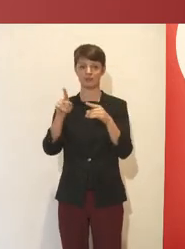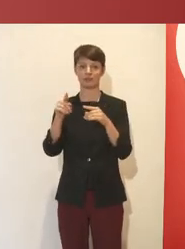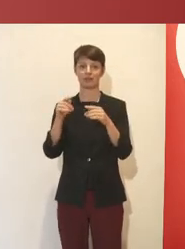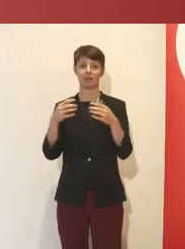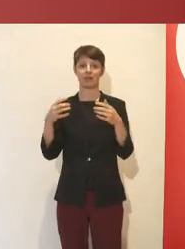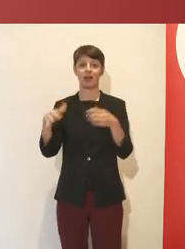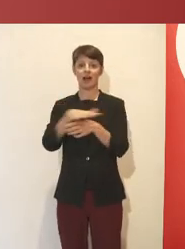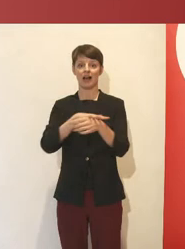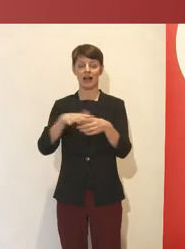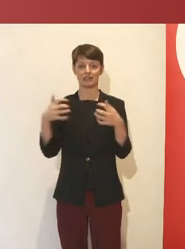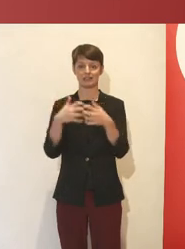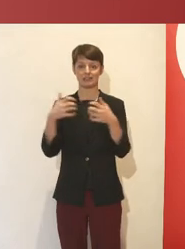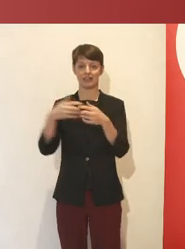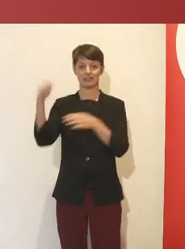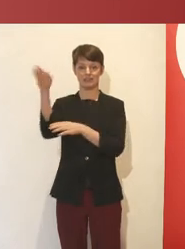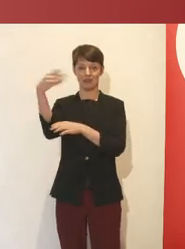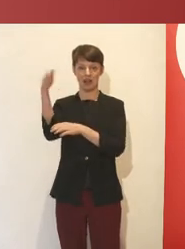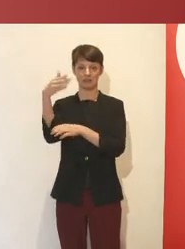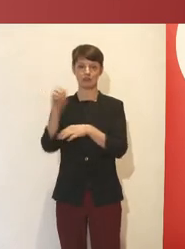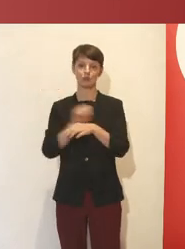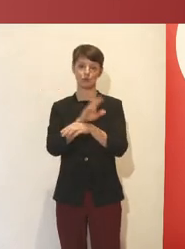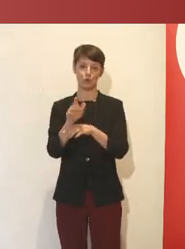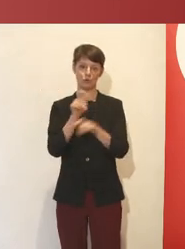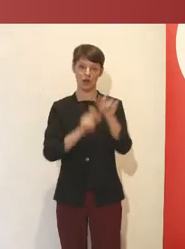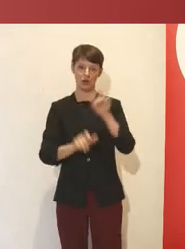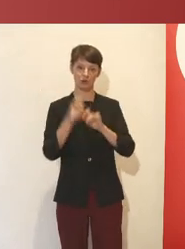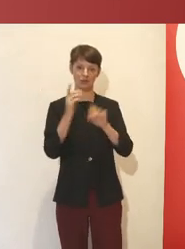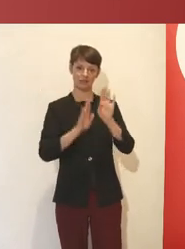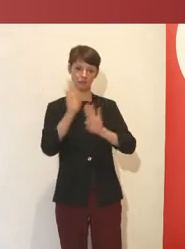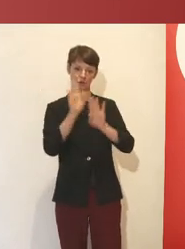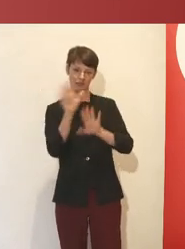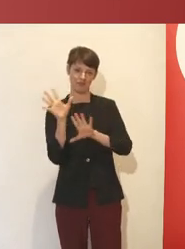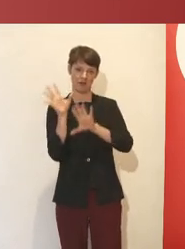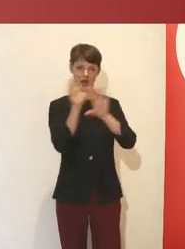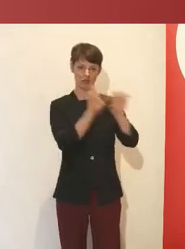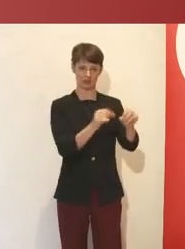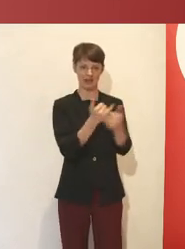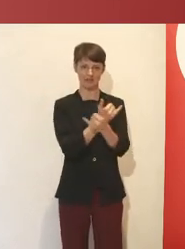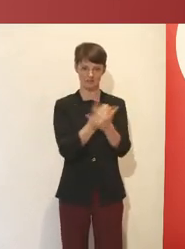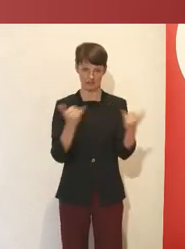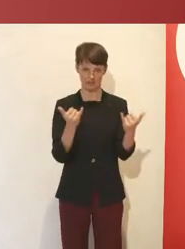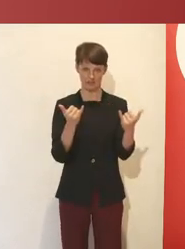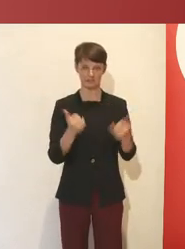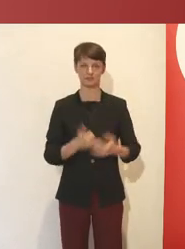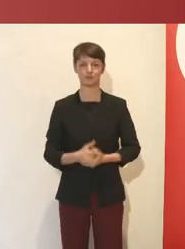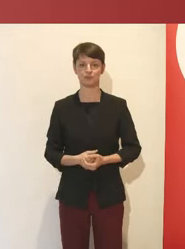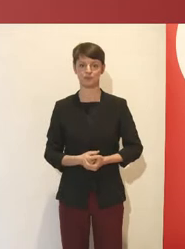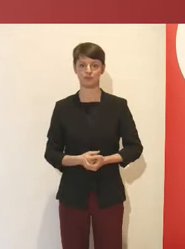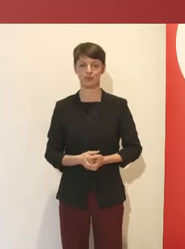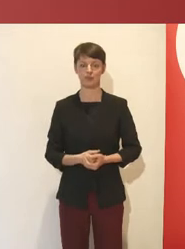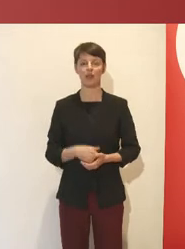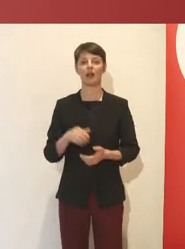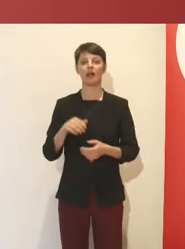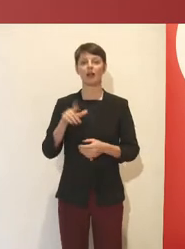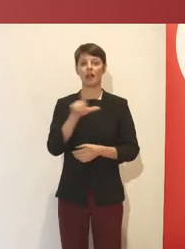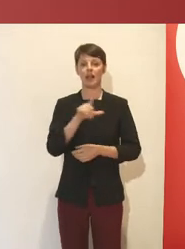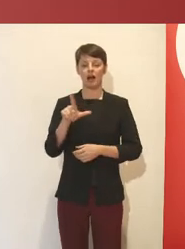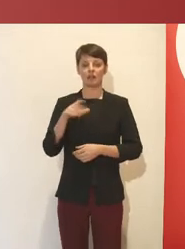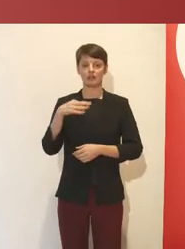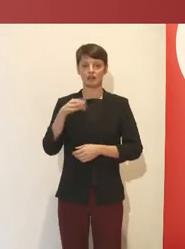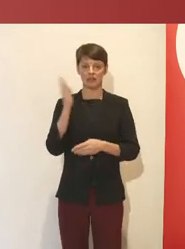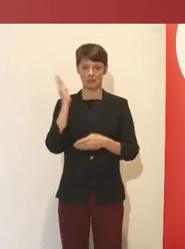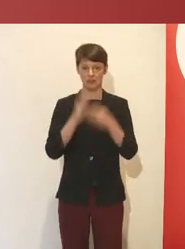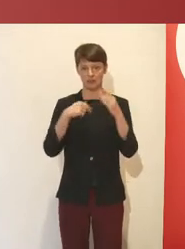wie corona leugner in unsere demokratie angreifen lars klingbeil wird gleich im